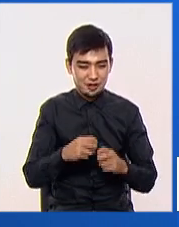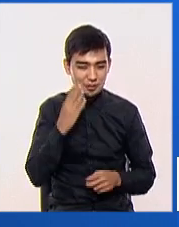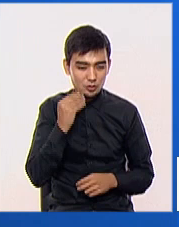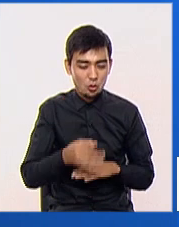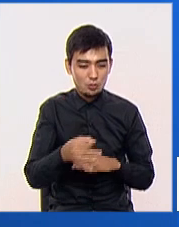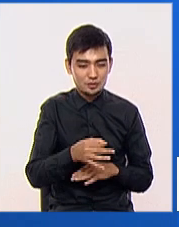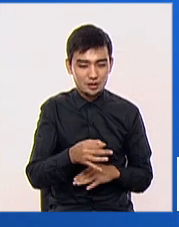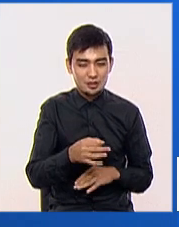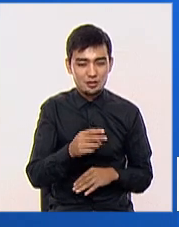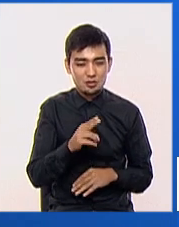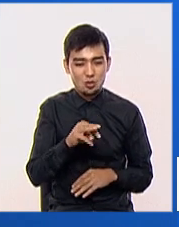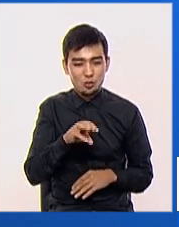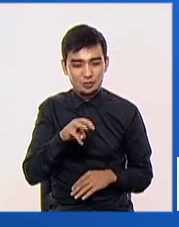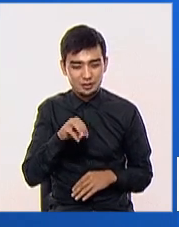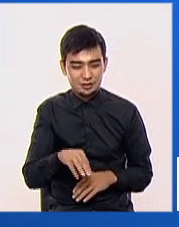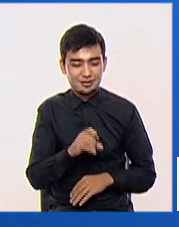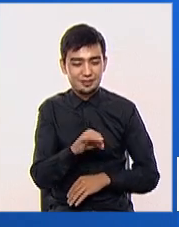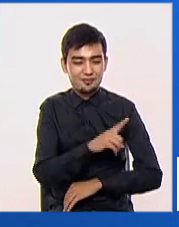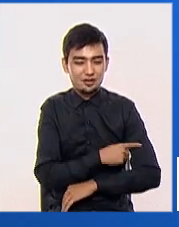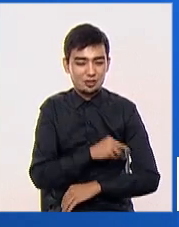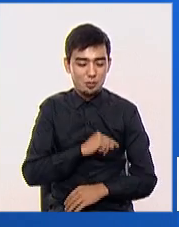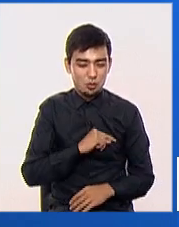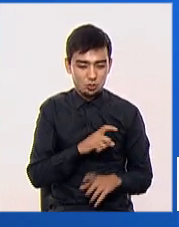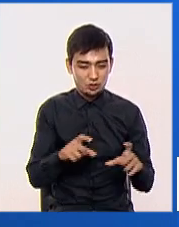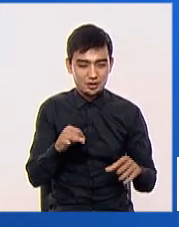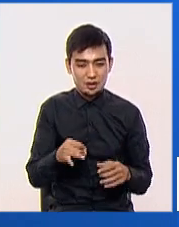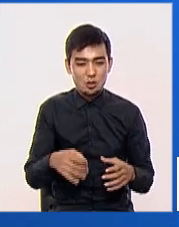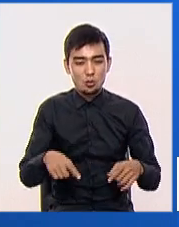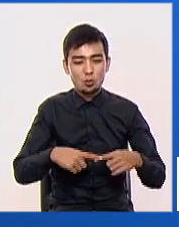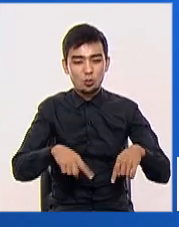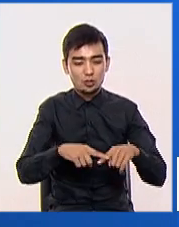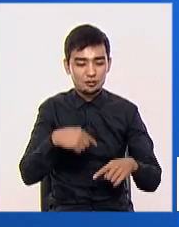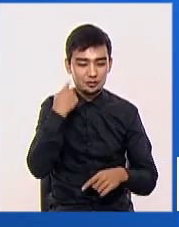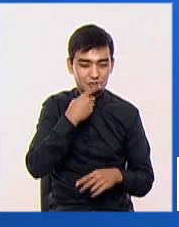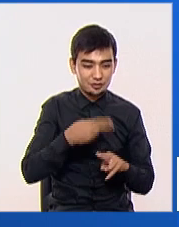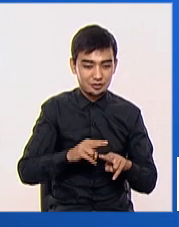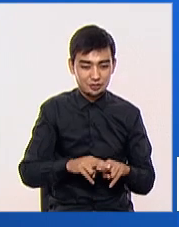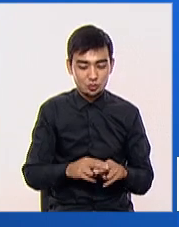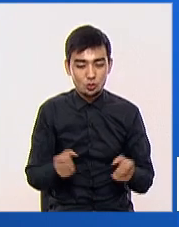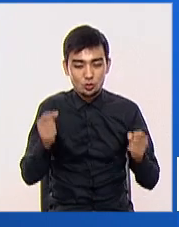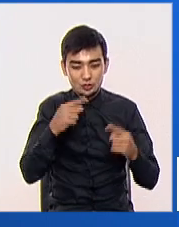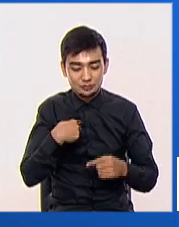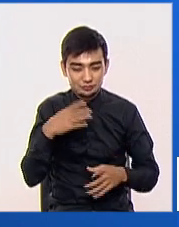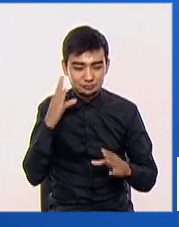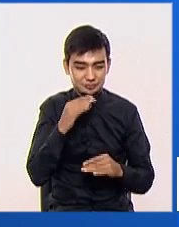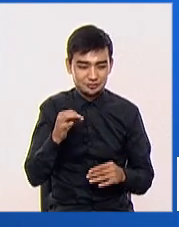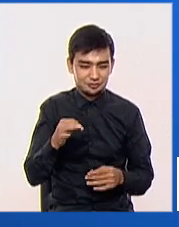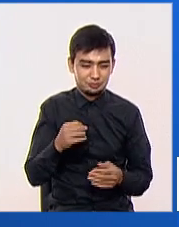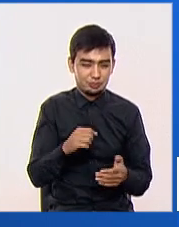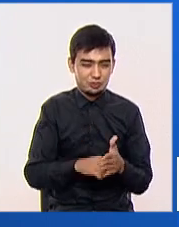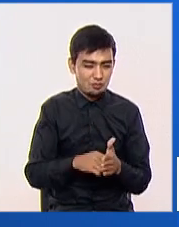национальной безопасности и медицинские работники. Однако круг подозреваемых лиц определить не представляется возможным по ряду